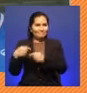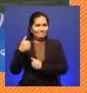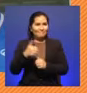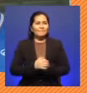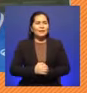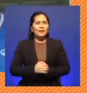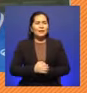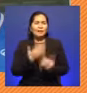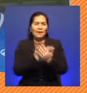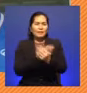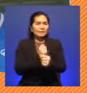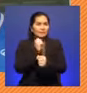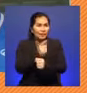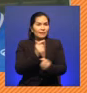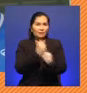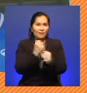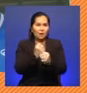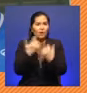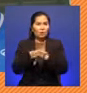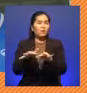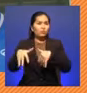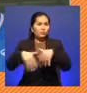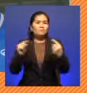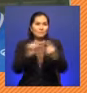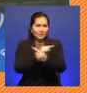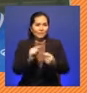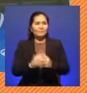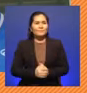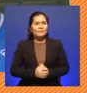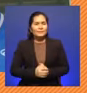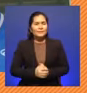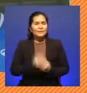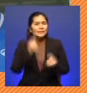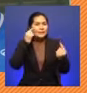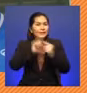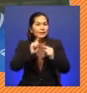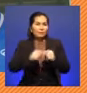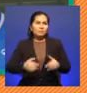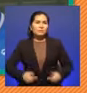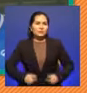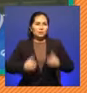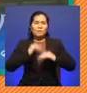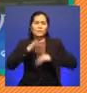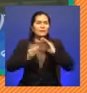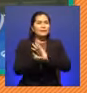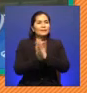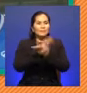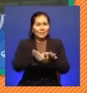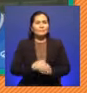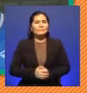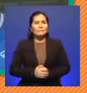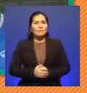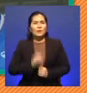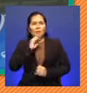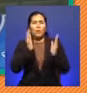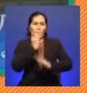คมสิ่งที่ทางเราคิดว่าจะหนุนเสริมก็ได้ก็คือในเรื่องของการพัฒนาศักยภาพ คนพิการที่เข้ามา